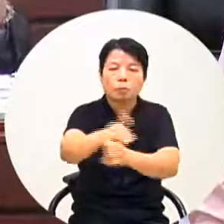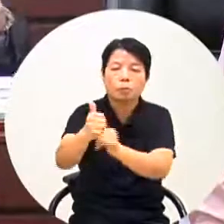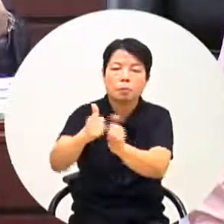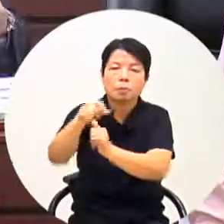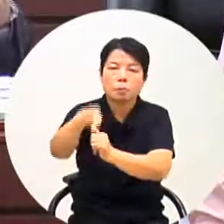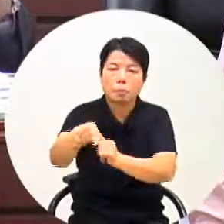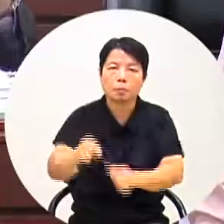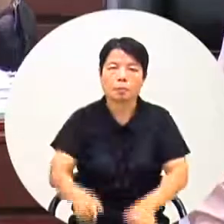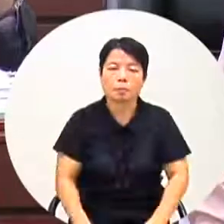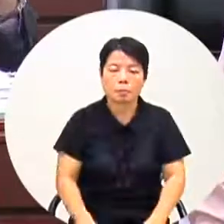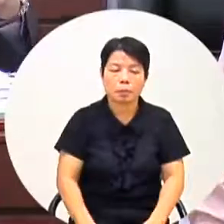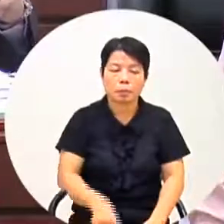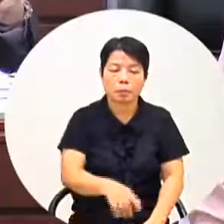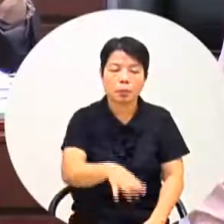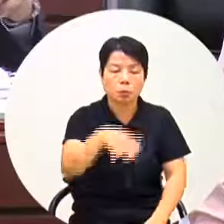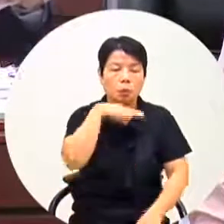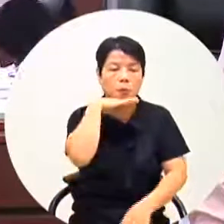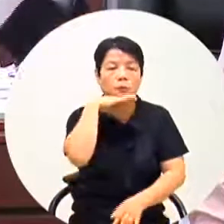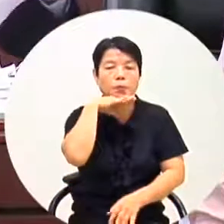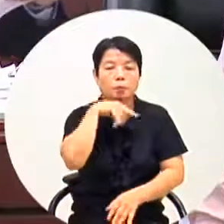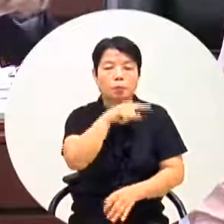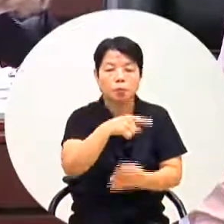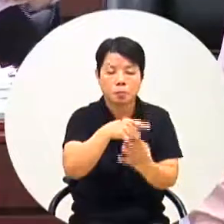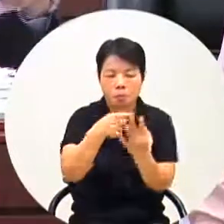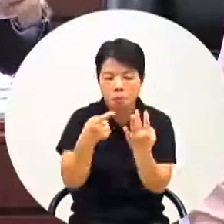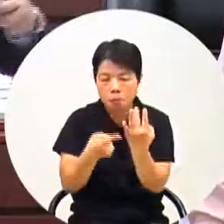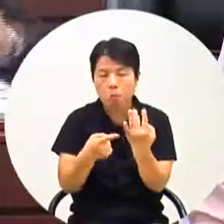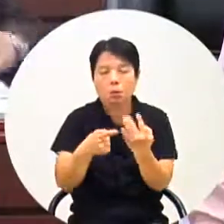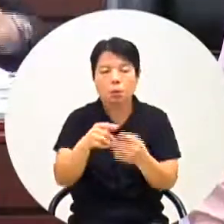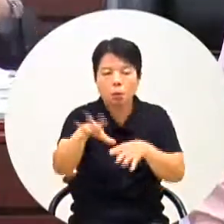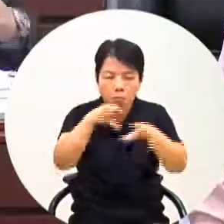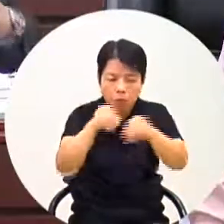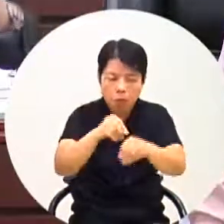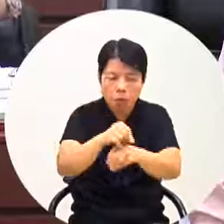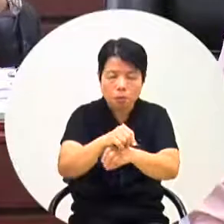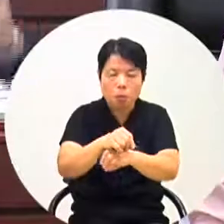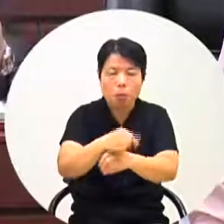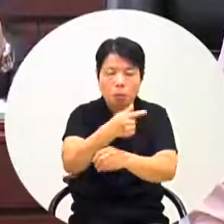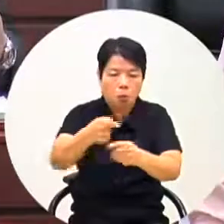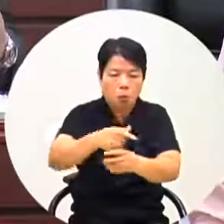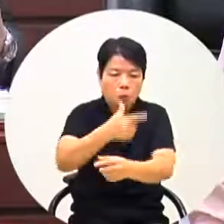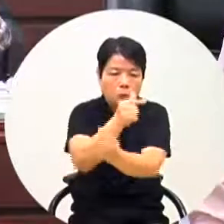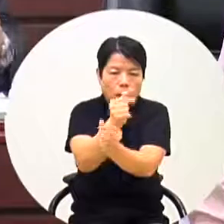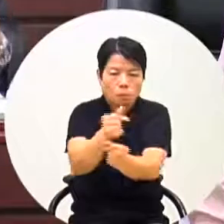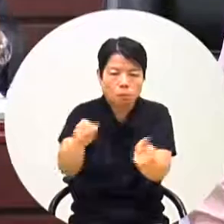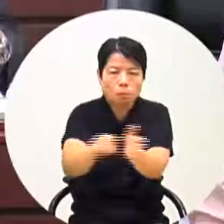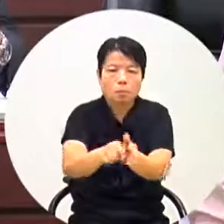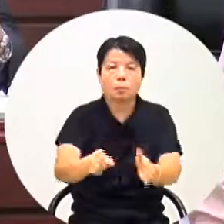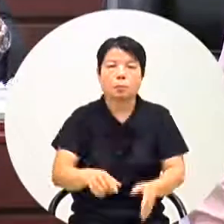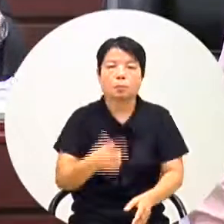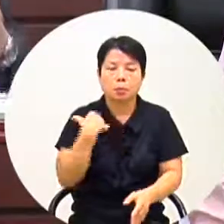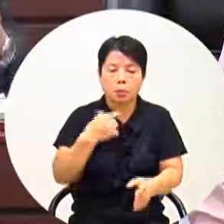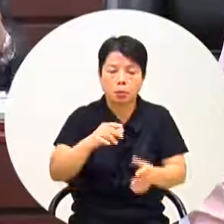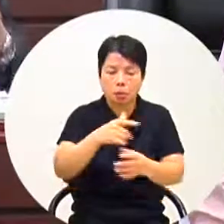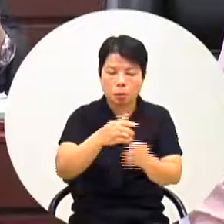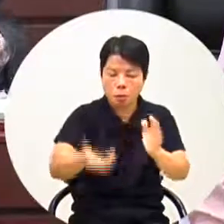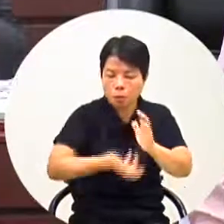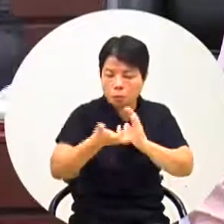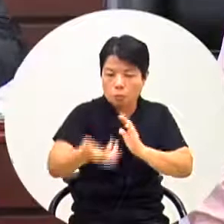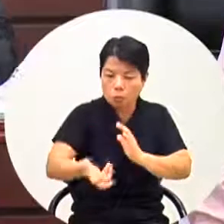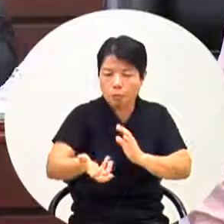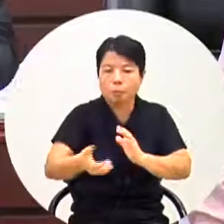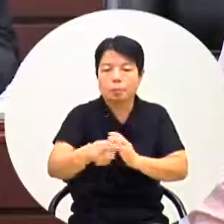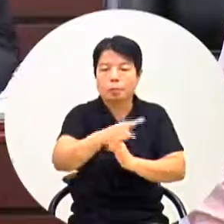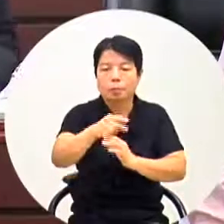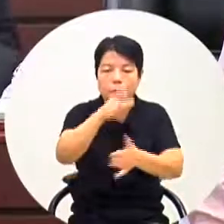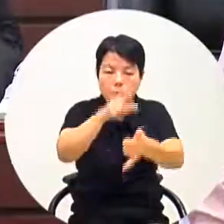等到这些一个一个阶段把这些资料都汇整完之后，会有一个完整的迁村的一个方案，然后